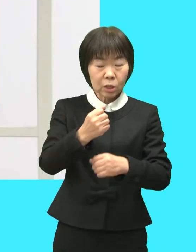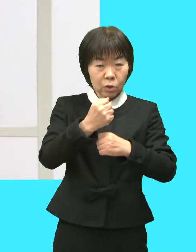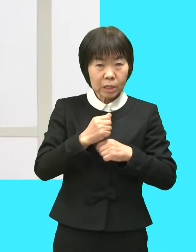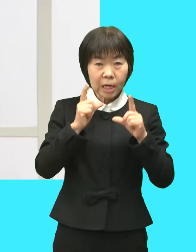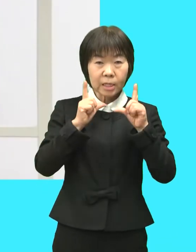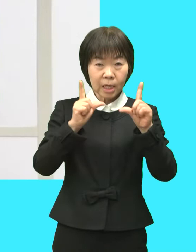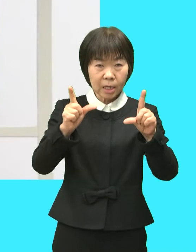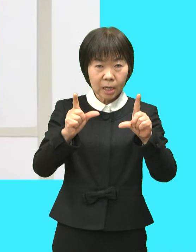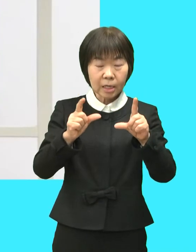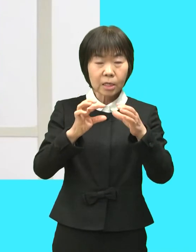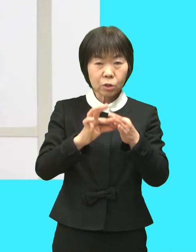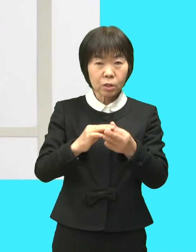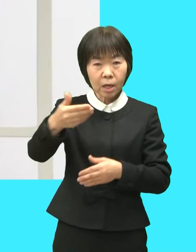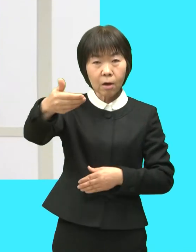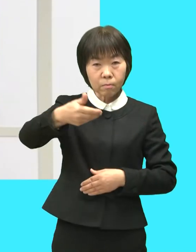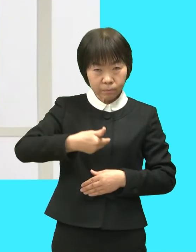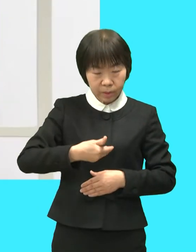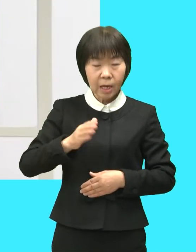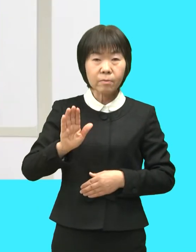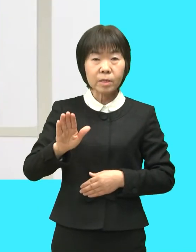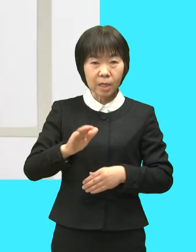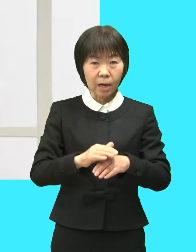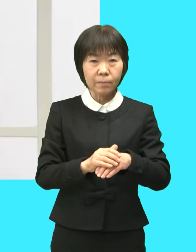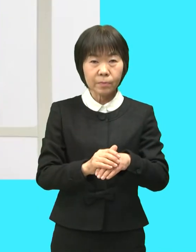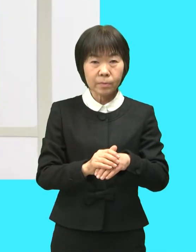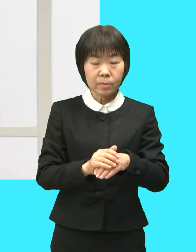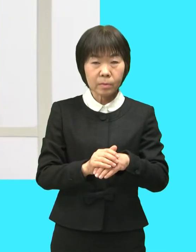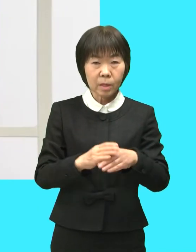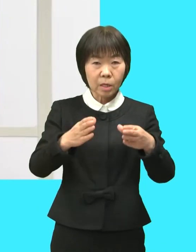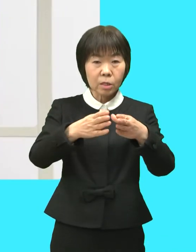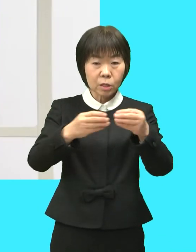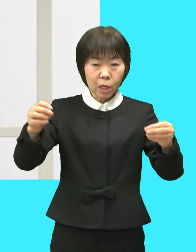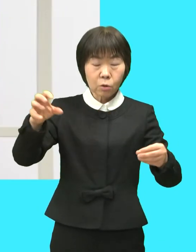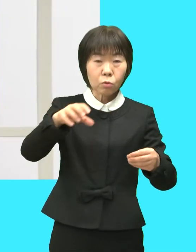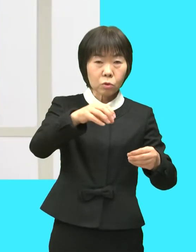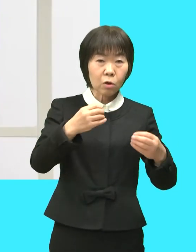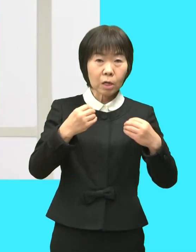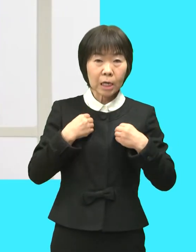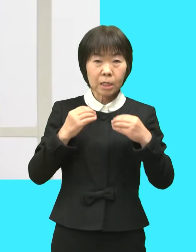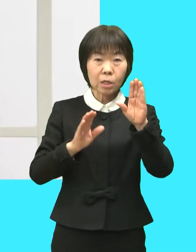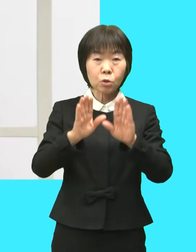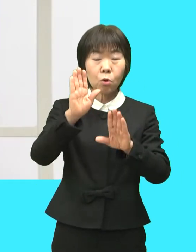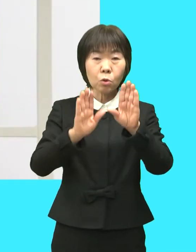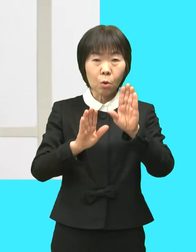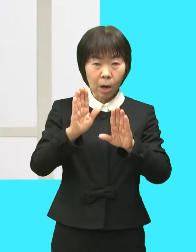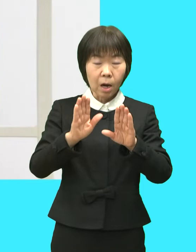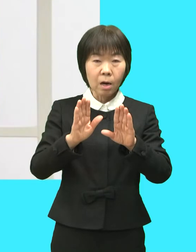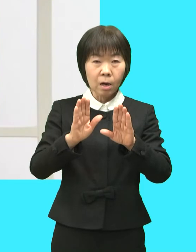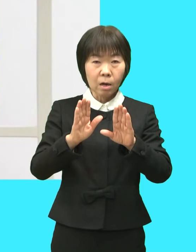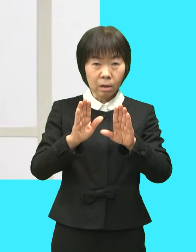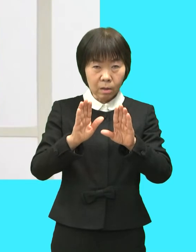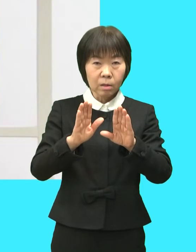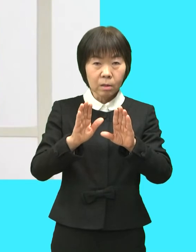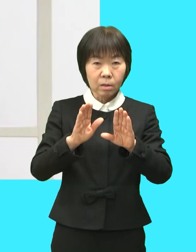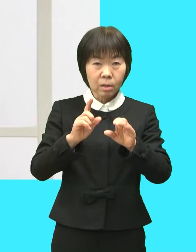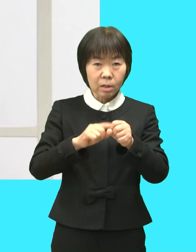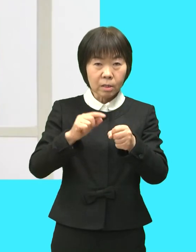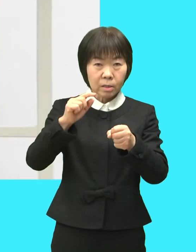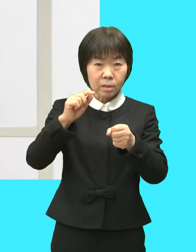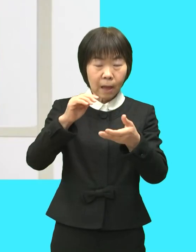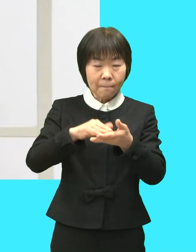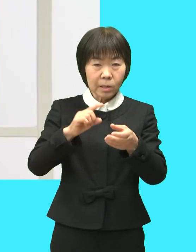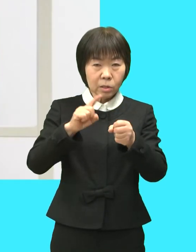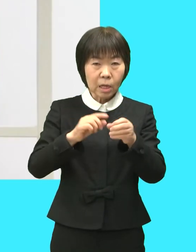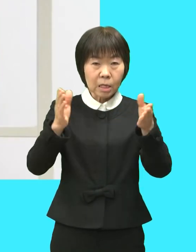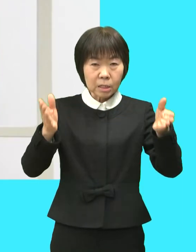についてお話をいただきました。全国における感染状況でありますが、この年末年始の期間